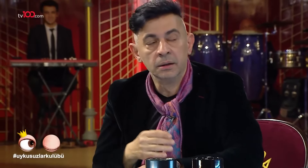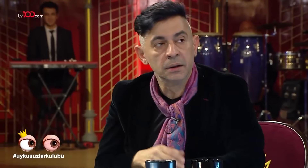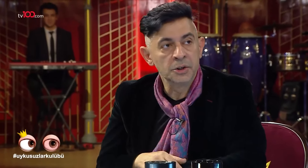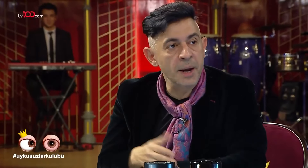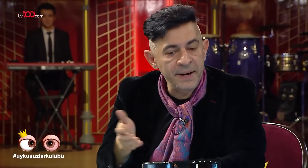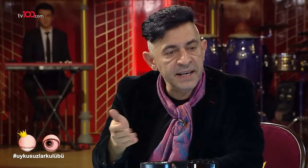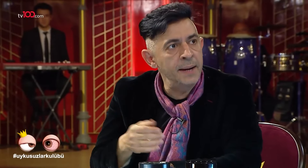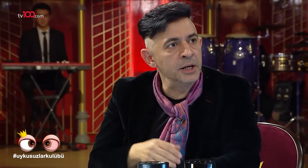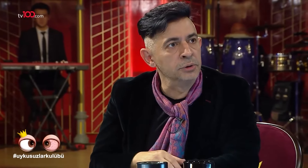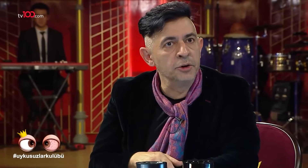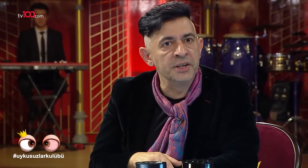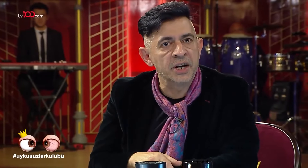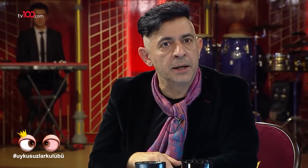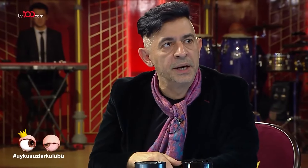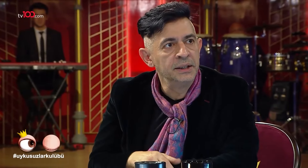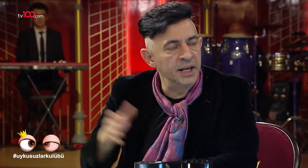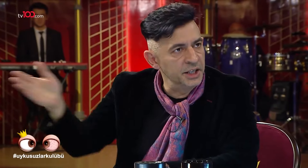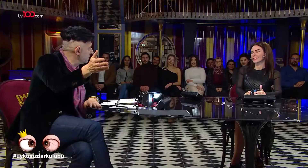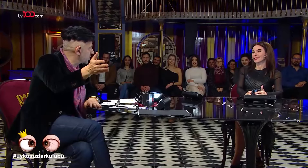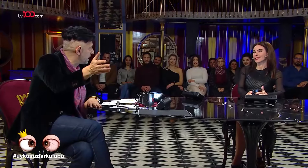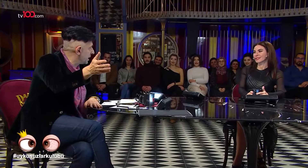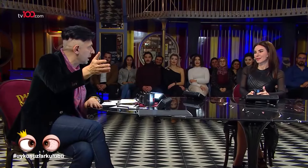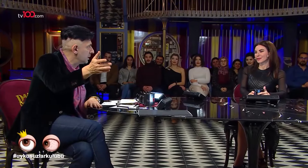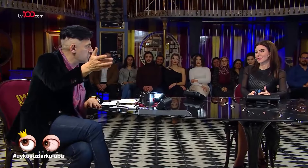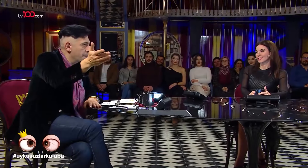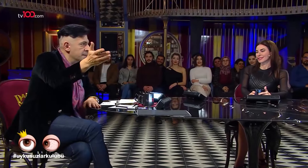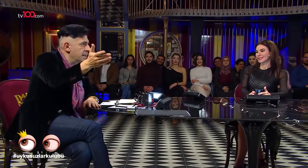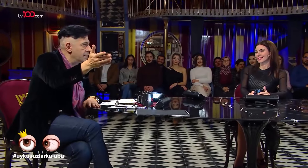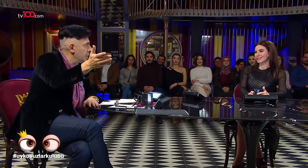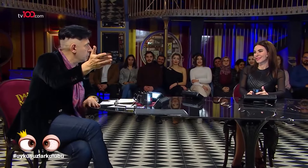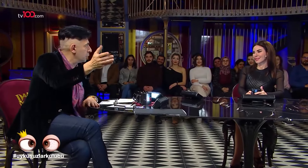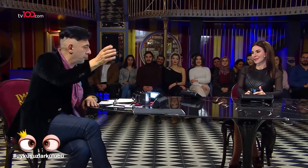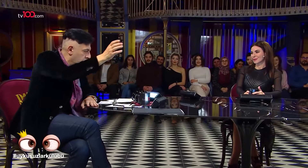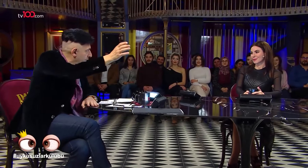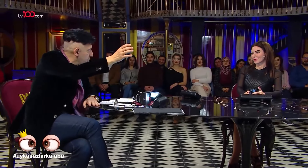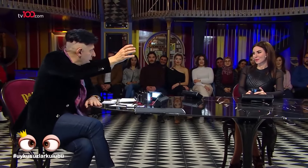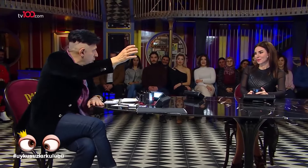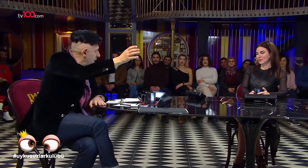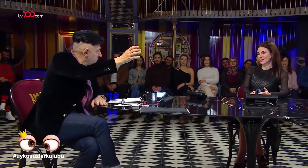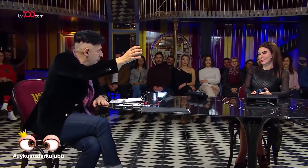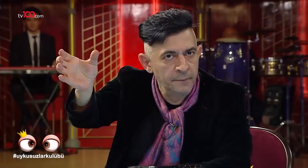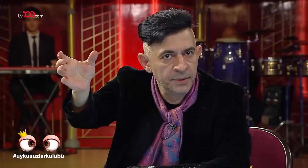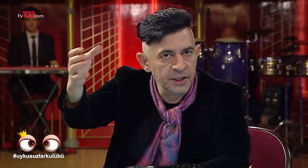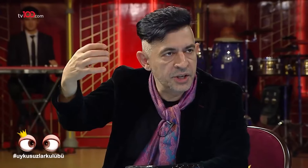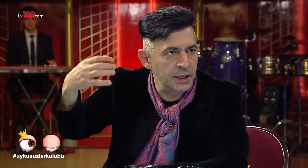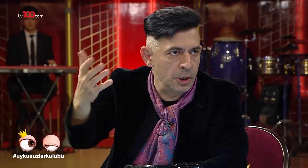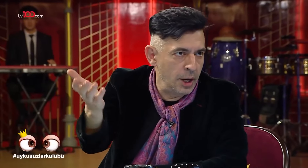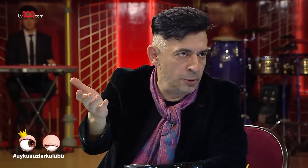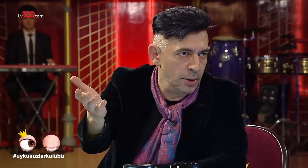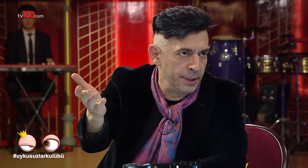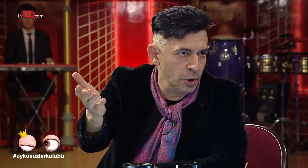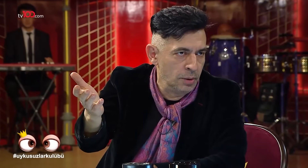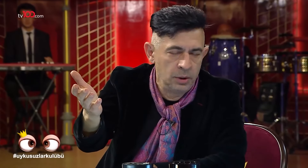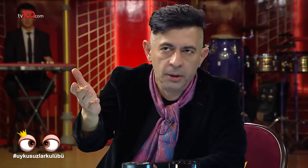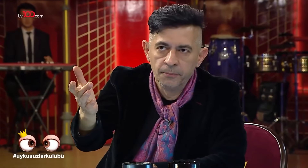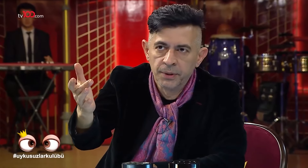diyorsun şempanzeler bile kullanıyor Instagram'ı yayınladım Geçenlerde şempanzeler bile kullanıyor fotoğraf da çekebiliyorlar Instagram'a